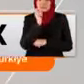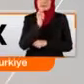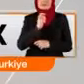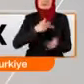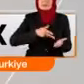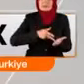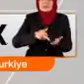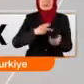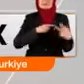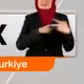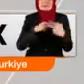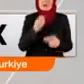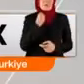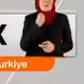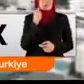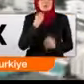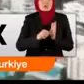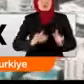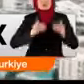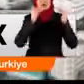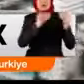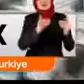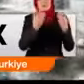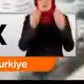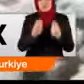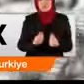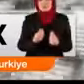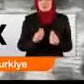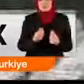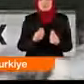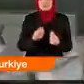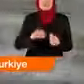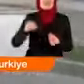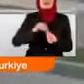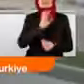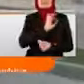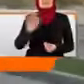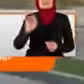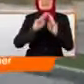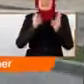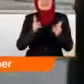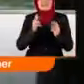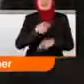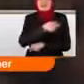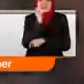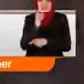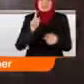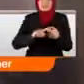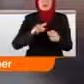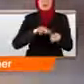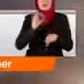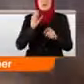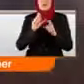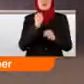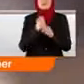ziraat borçları ertelenecek esnafa faizsiz esnaf kredisi ile KOSGEB acil desteği verilecek evleri